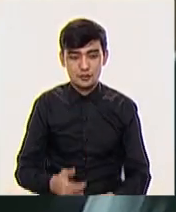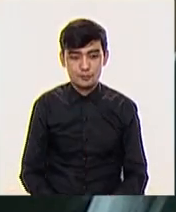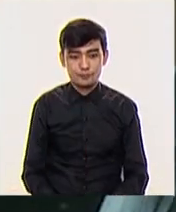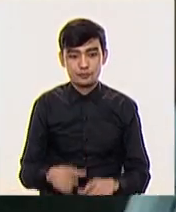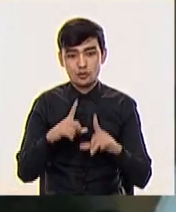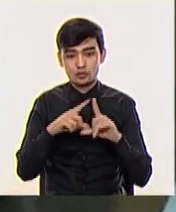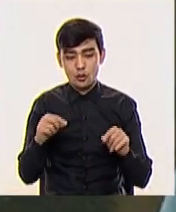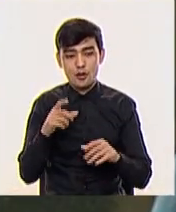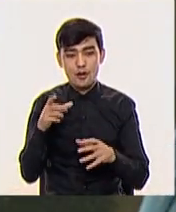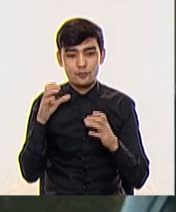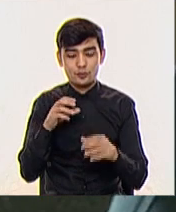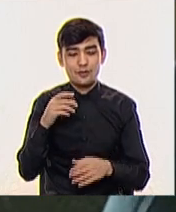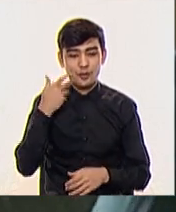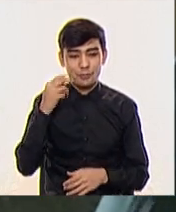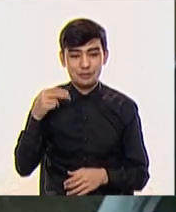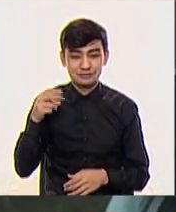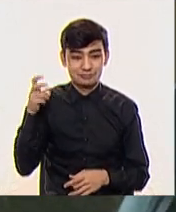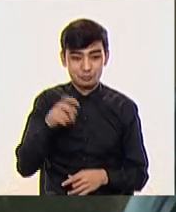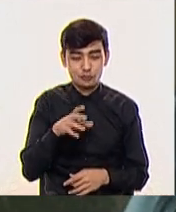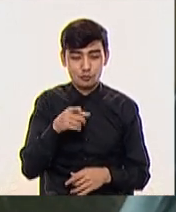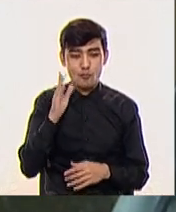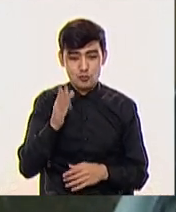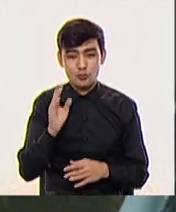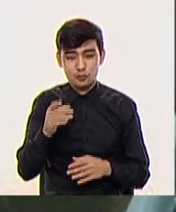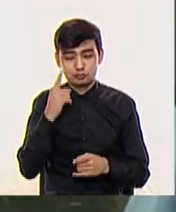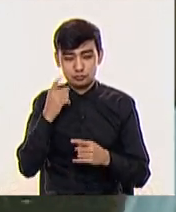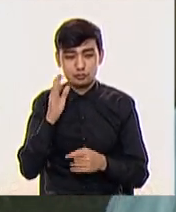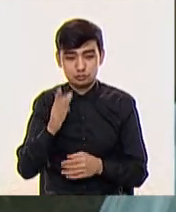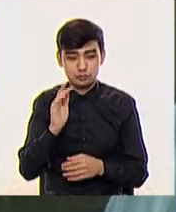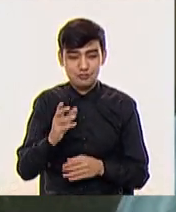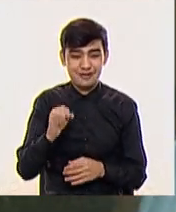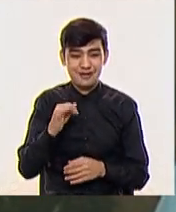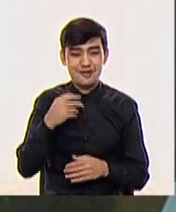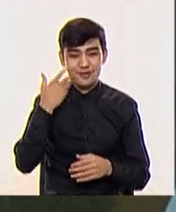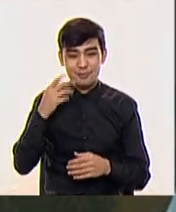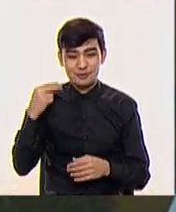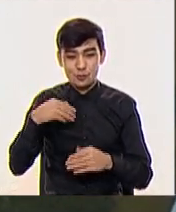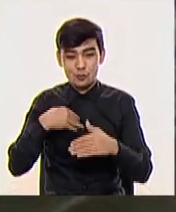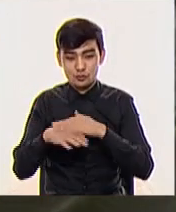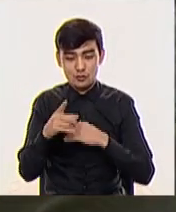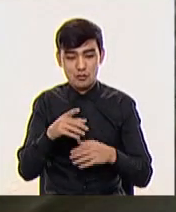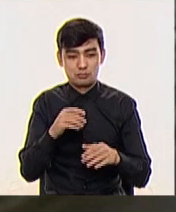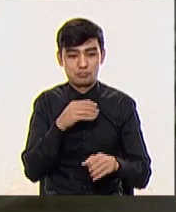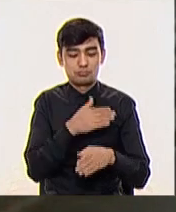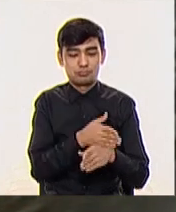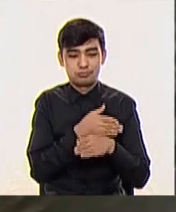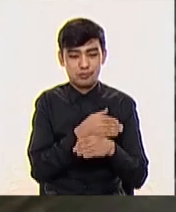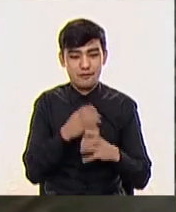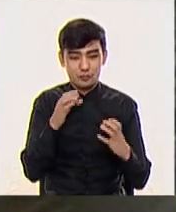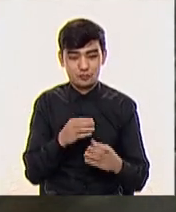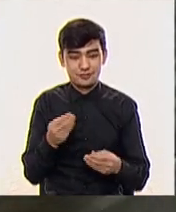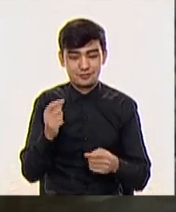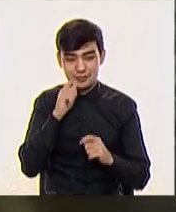автобус берген ол. Тоқаев келгенде, ой, мені жүрет деп сайрап алды, Тоқаев кеткенде автобусты қаңыратып қойып қойды. Тоқаев берген май